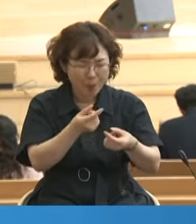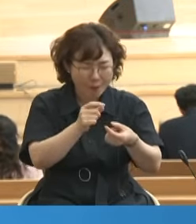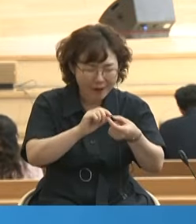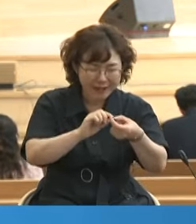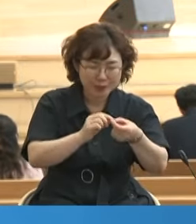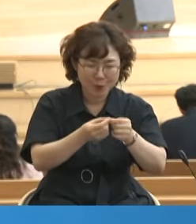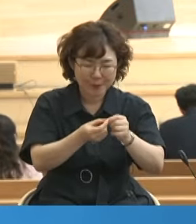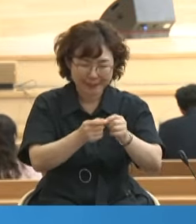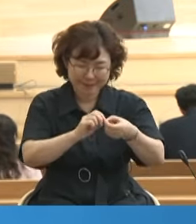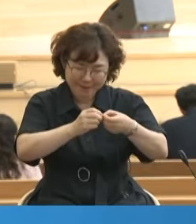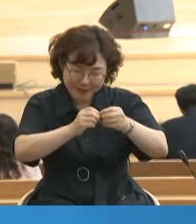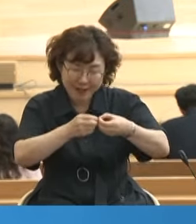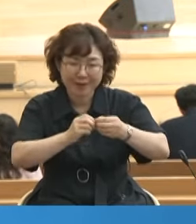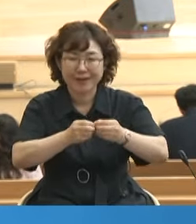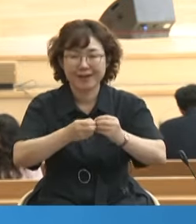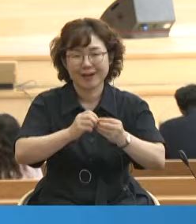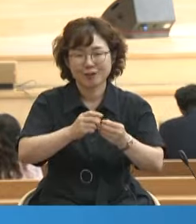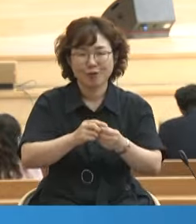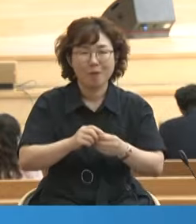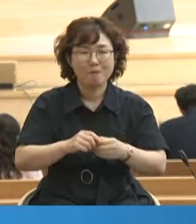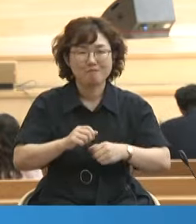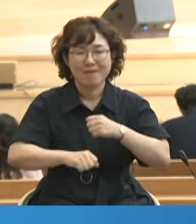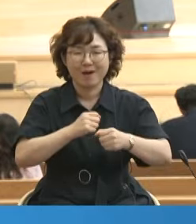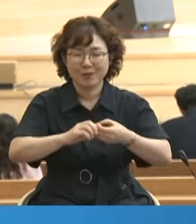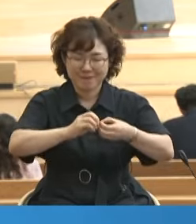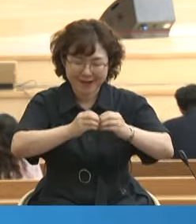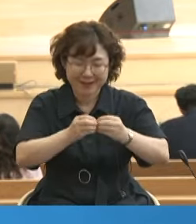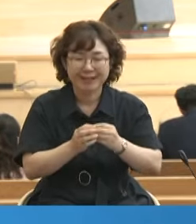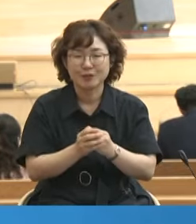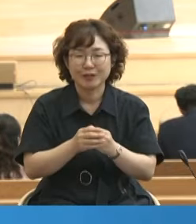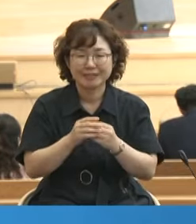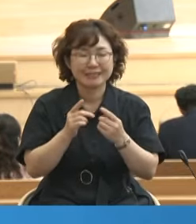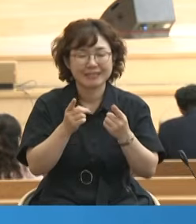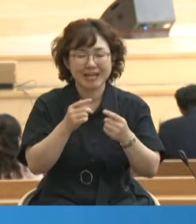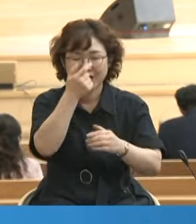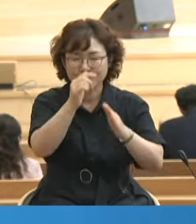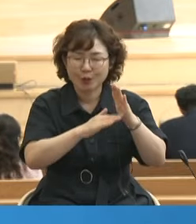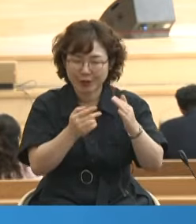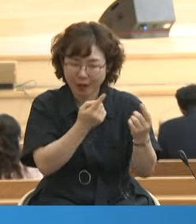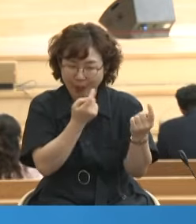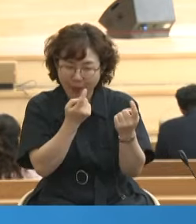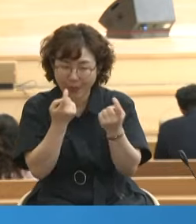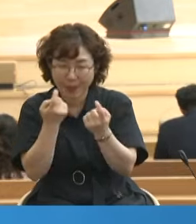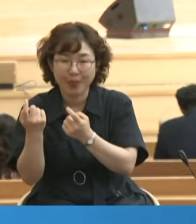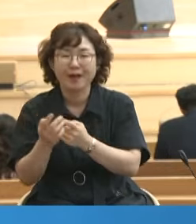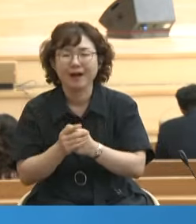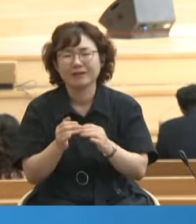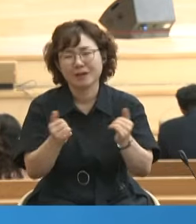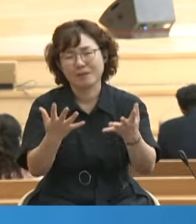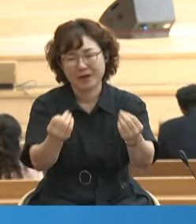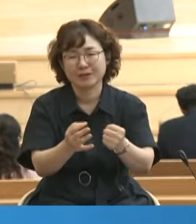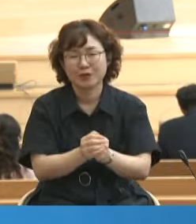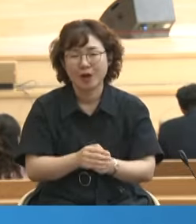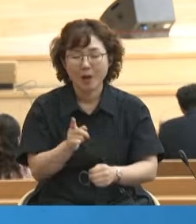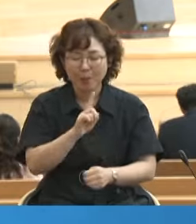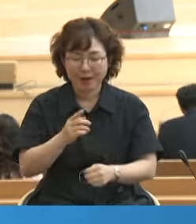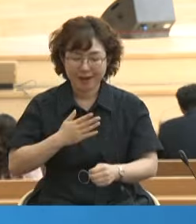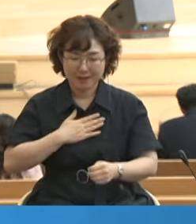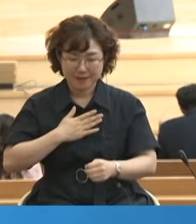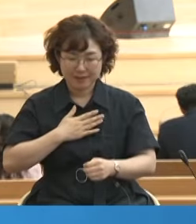비비꼬아가지고 저것들끼리 마음대로 막 그래가지고 양떼를 미혹하는 사람들이 있잖아요. 마치 자기들만